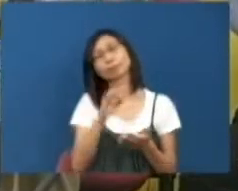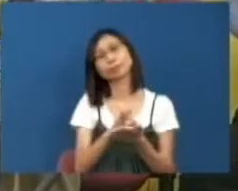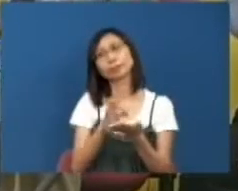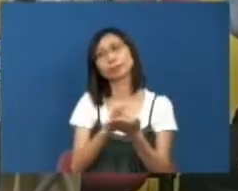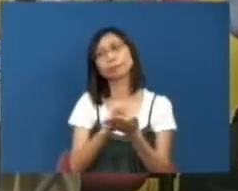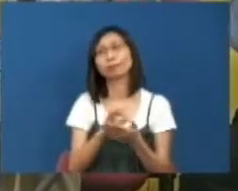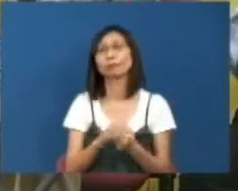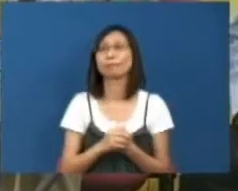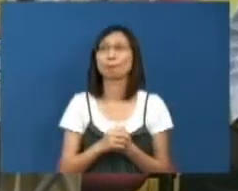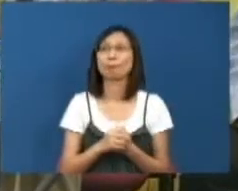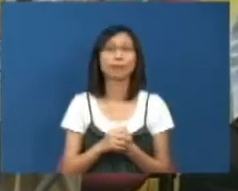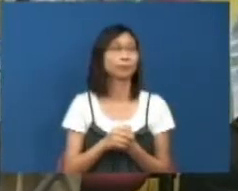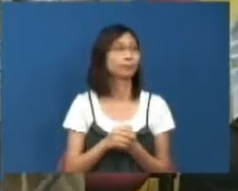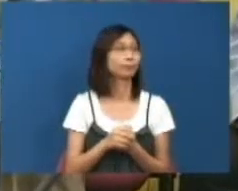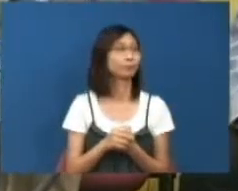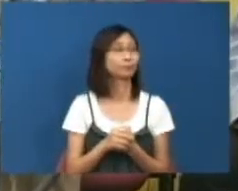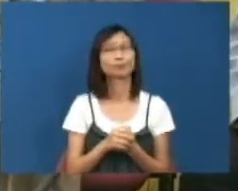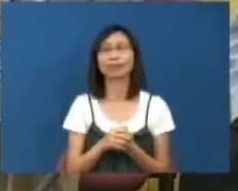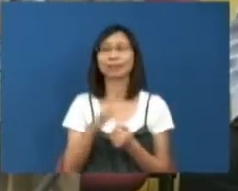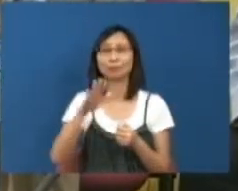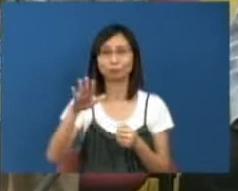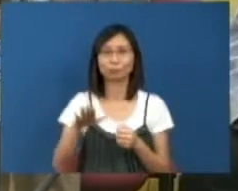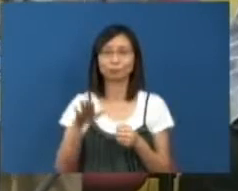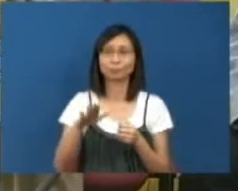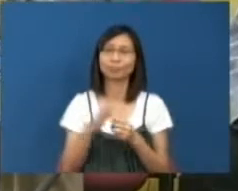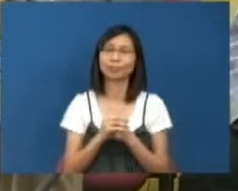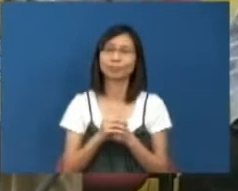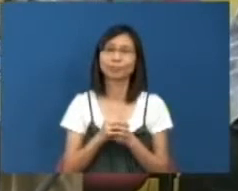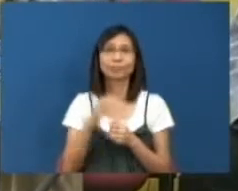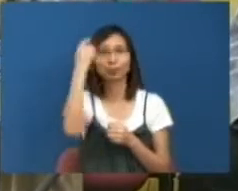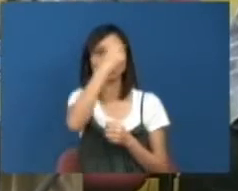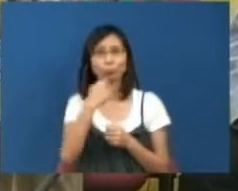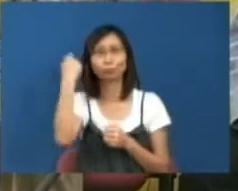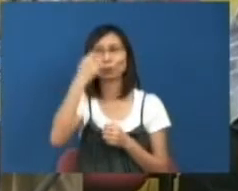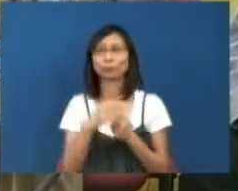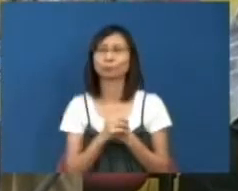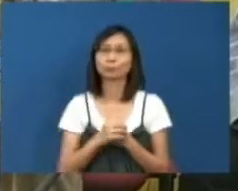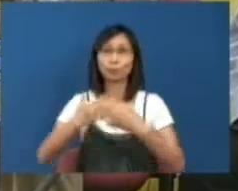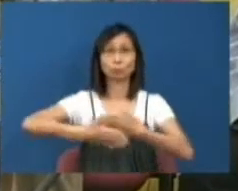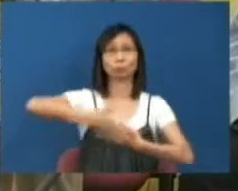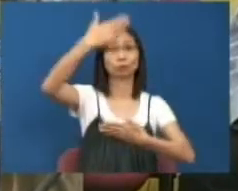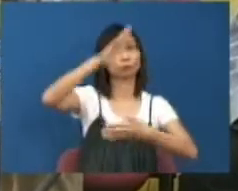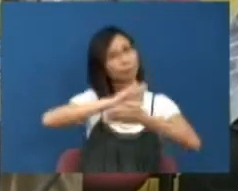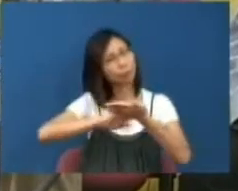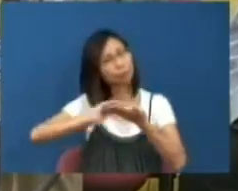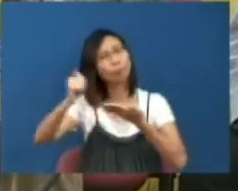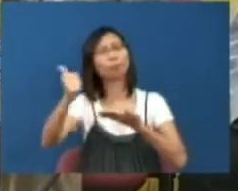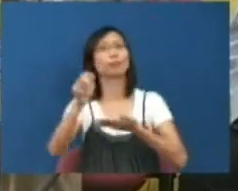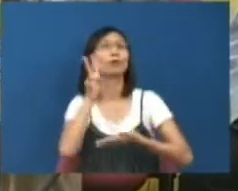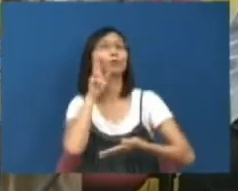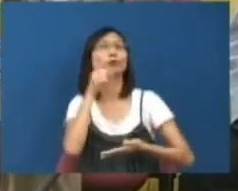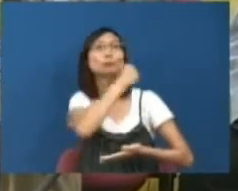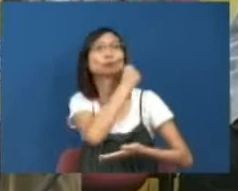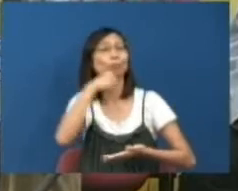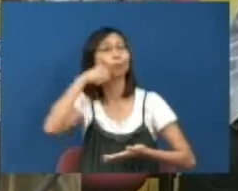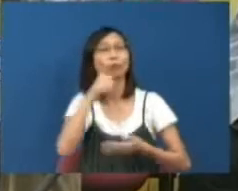唔好俾遮住阿 Doctor 個樣先，擺低少少。 係啦，呢個咧 好靚喎，咁大，好似個蘇跑咁。 就起成個蘇跑啦，